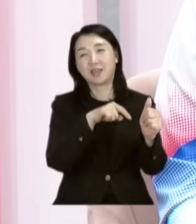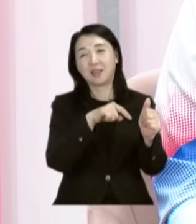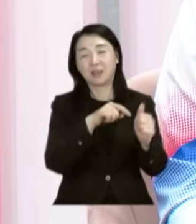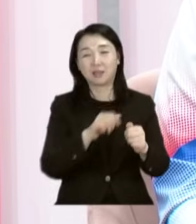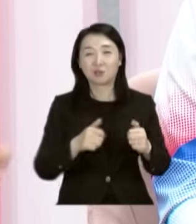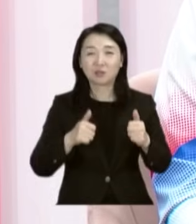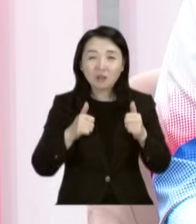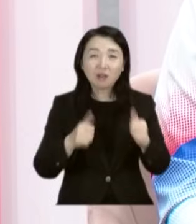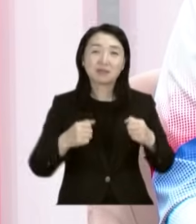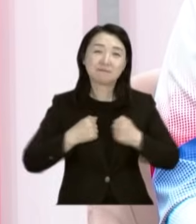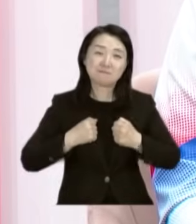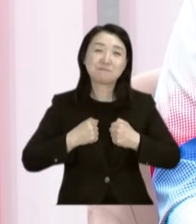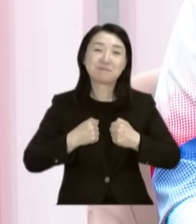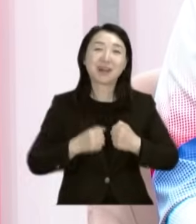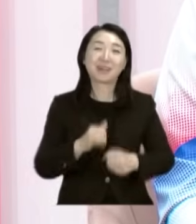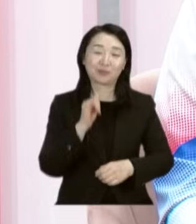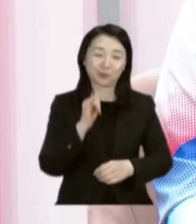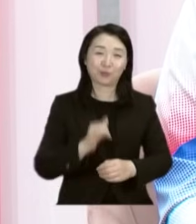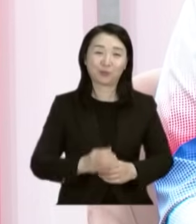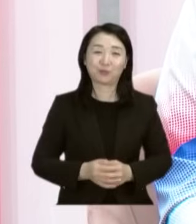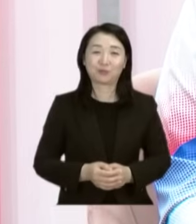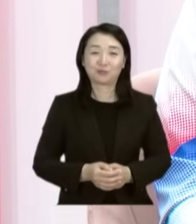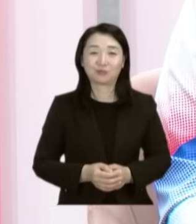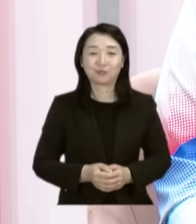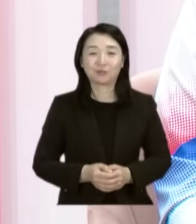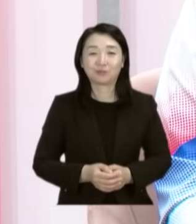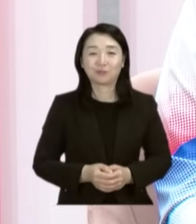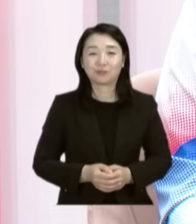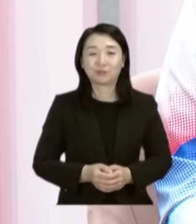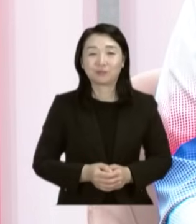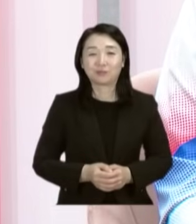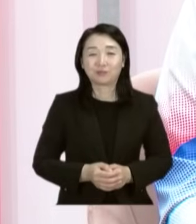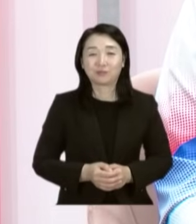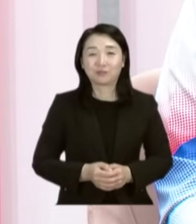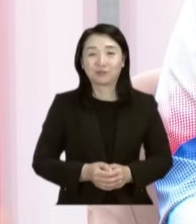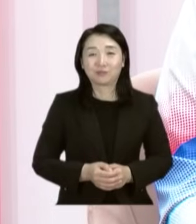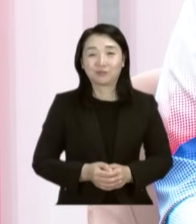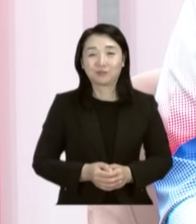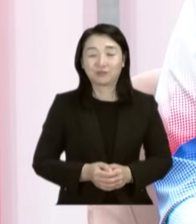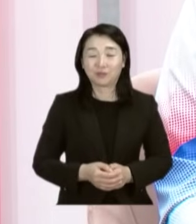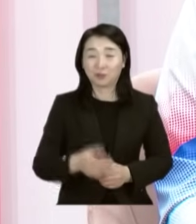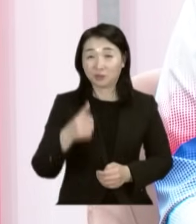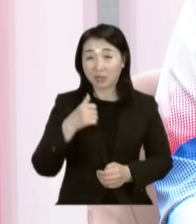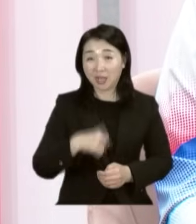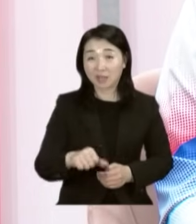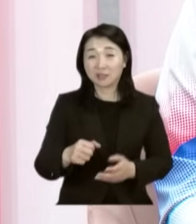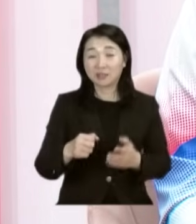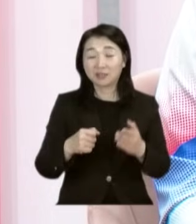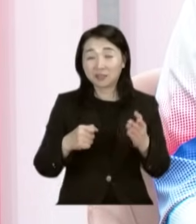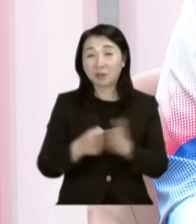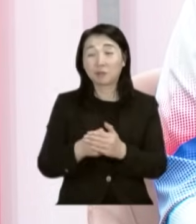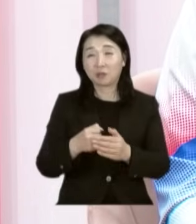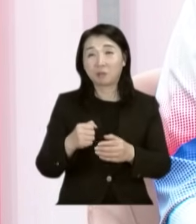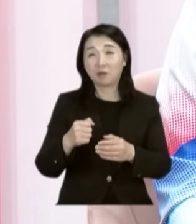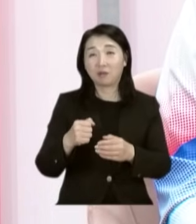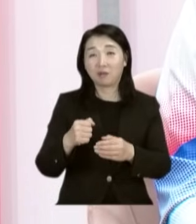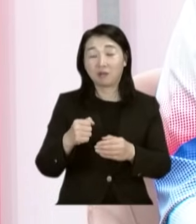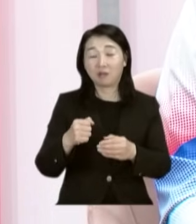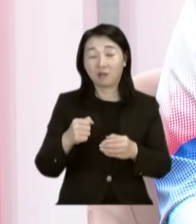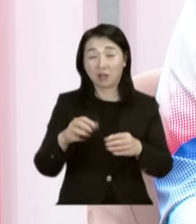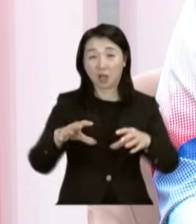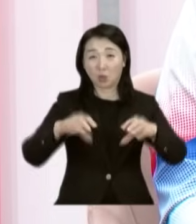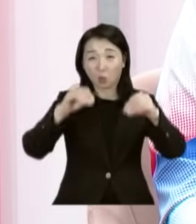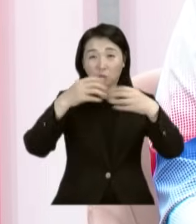그래서 열심히 하더라고요 그래서음 그냥 저희는 우리 아들 때문에 그때 건조기 처음 나왔을